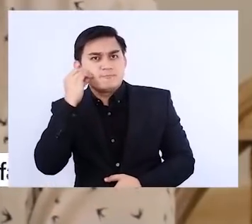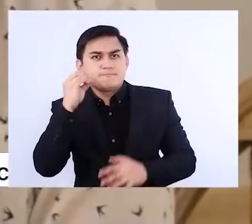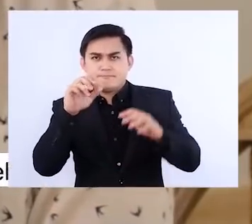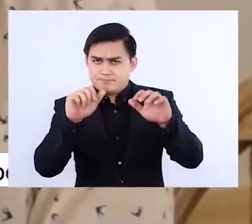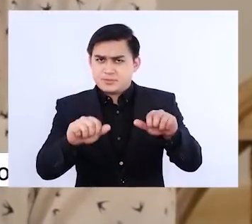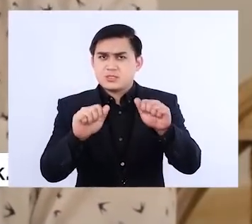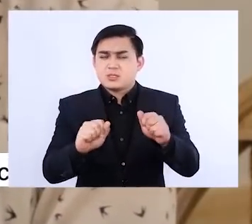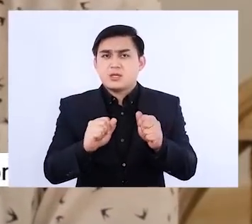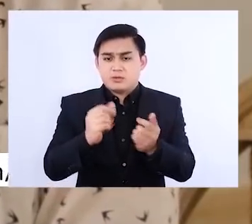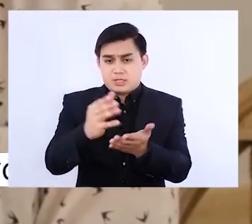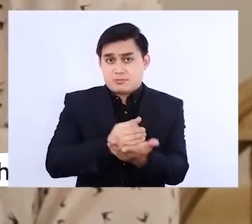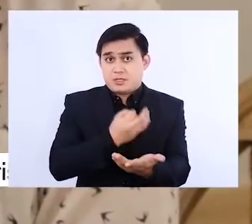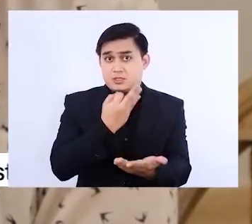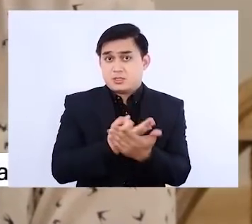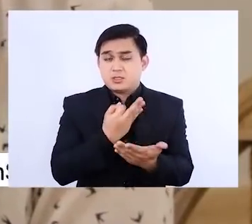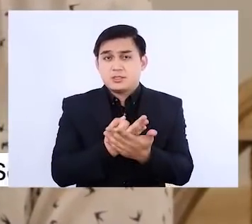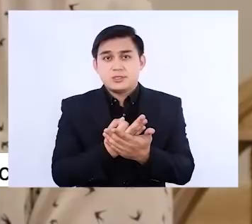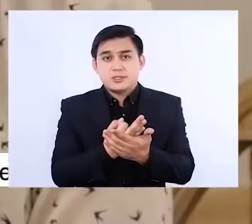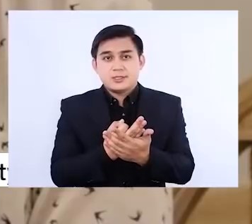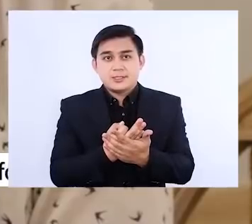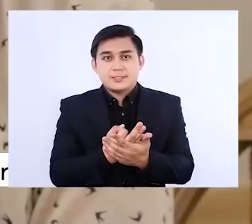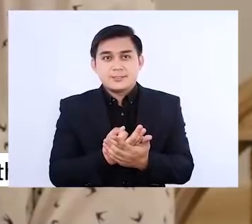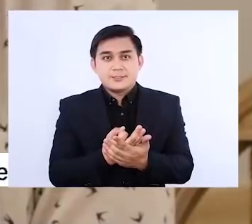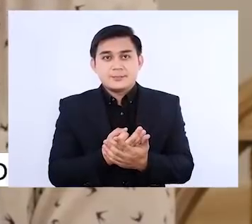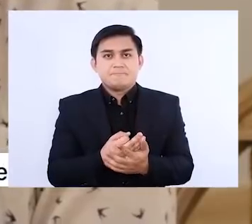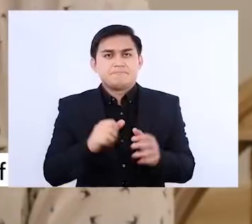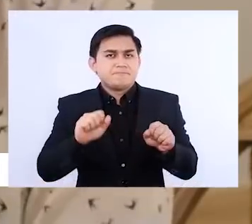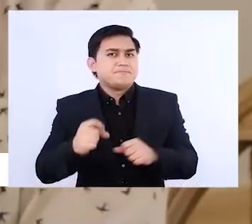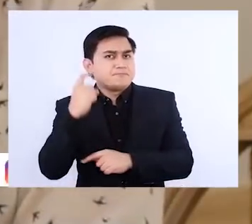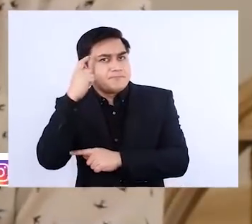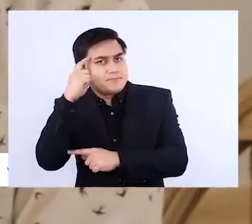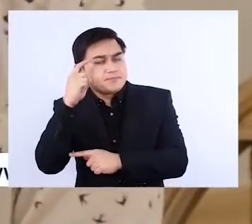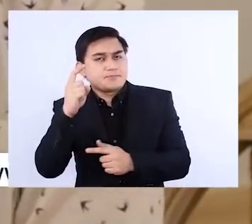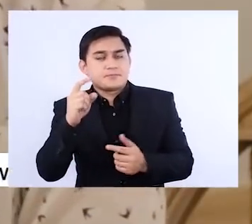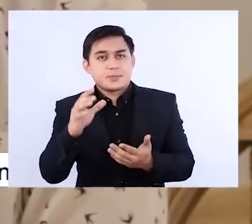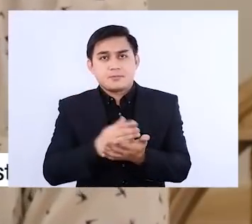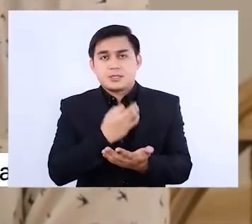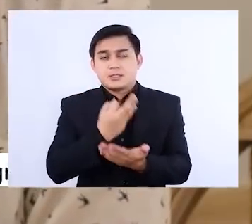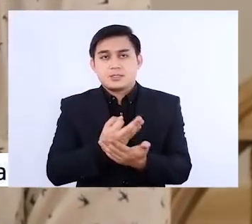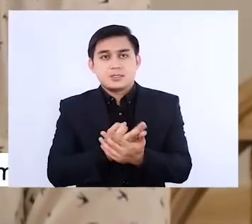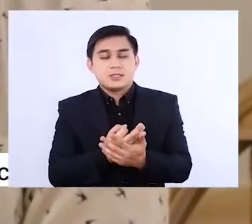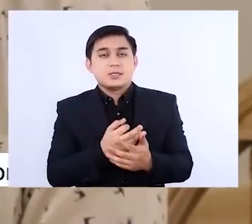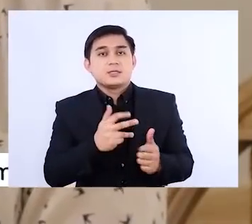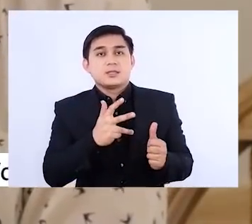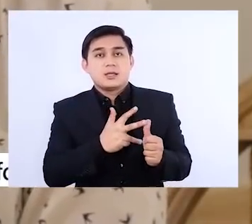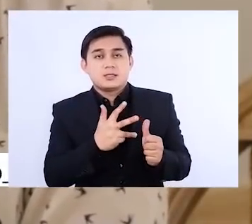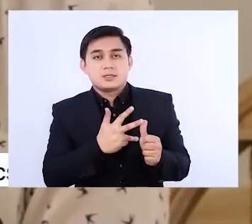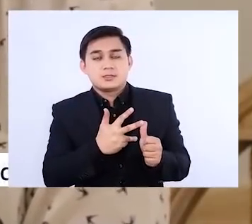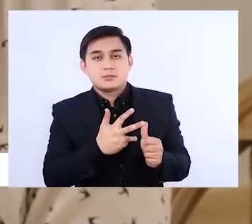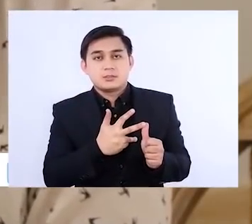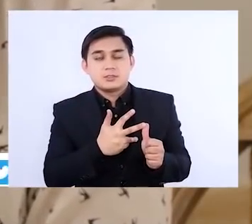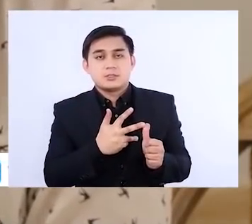kumita, no? Pwede tayong mag-isip ng mga pagkakakitaan. Pangatlo,